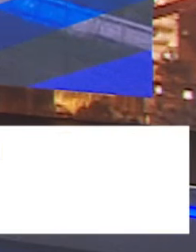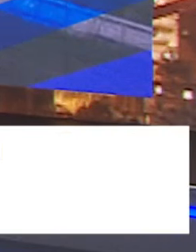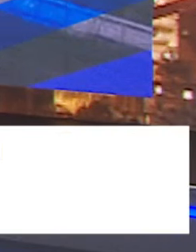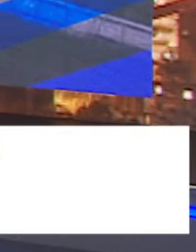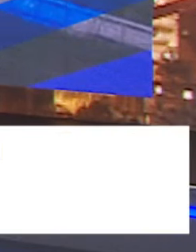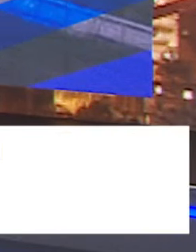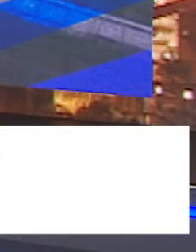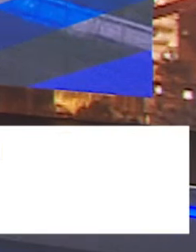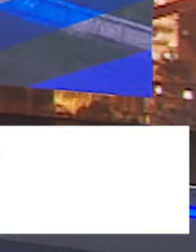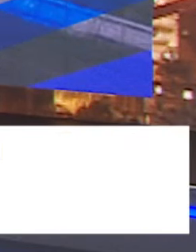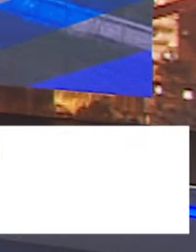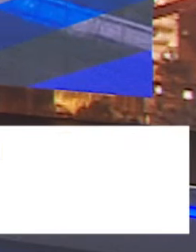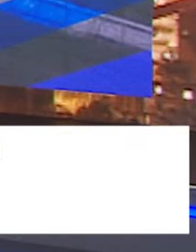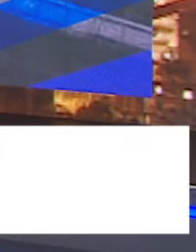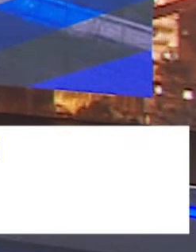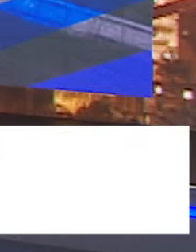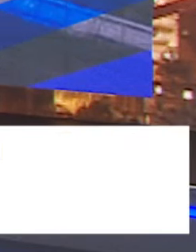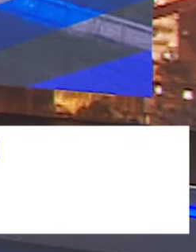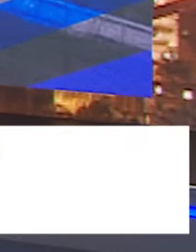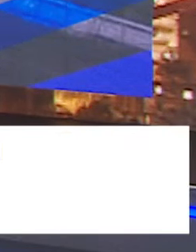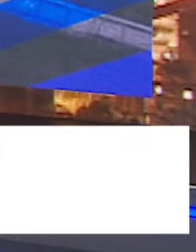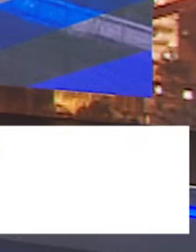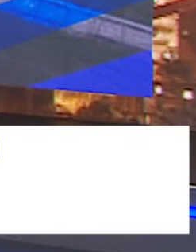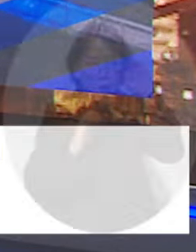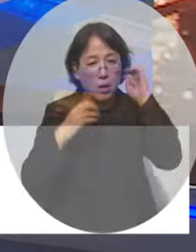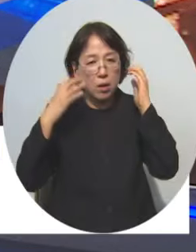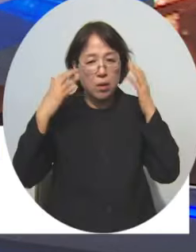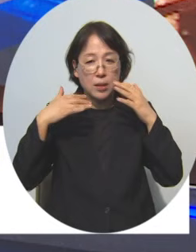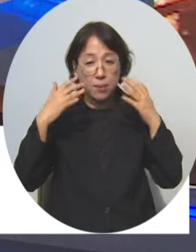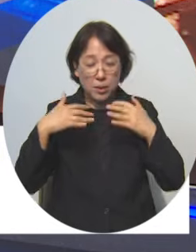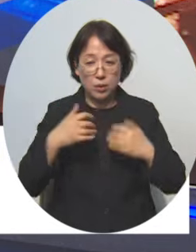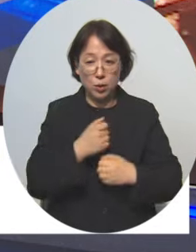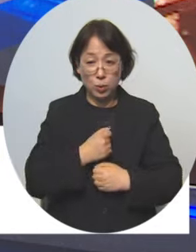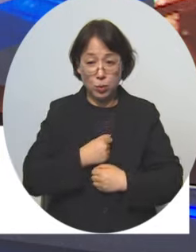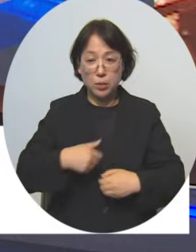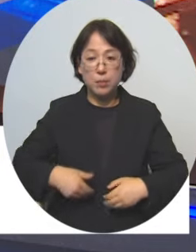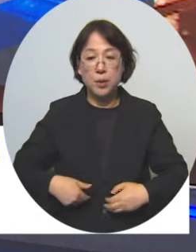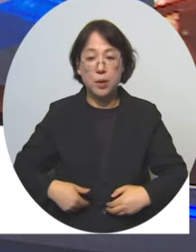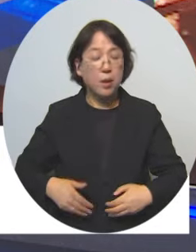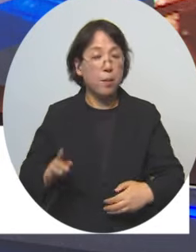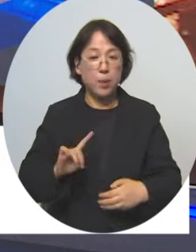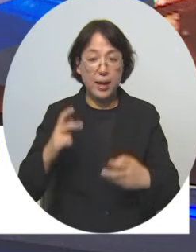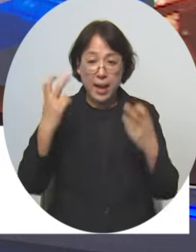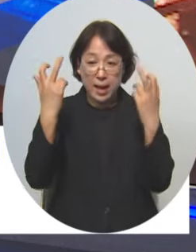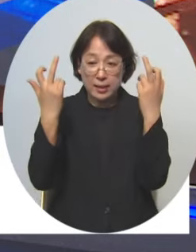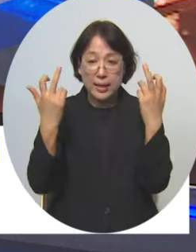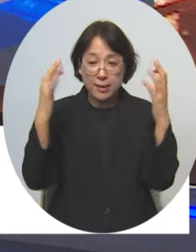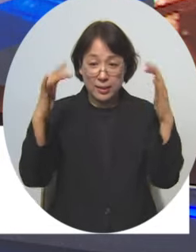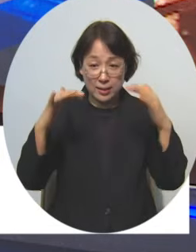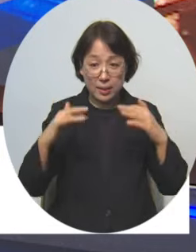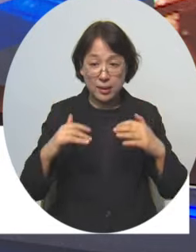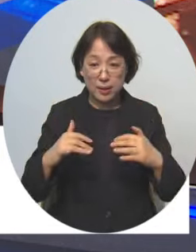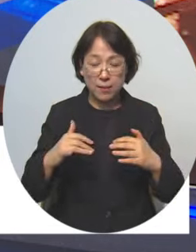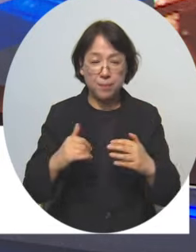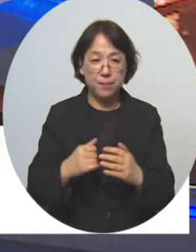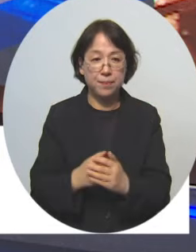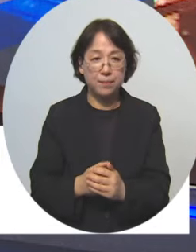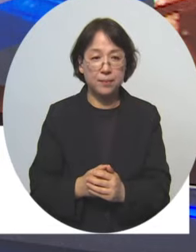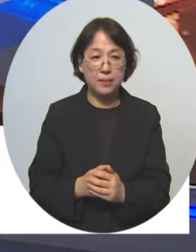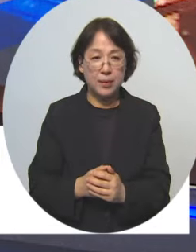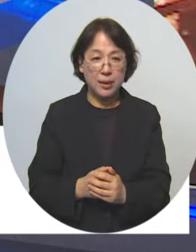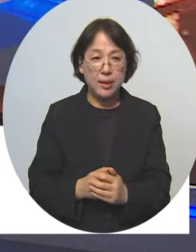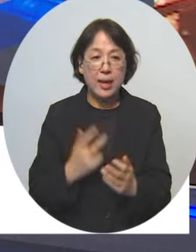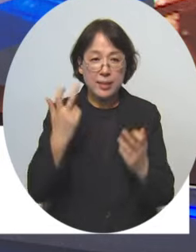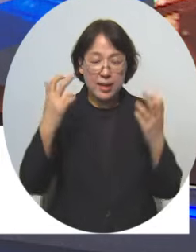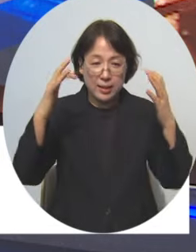다가오는 장마철에 각별히 조심해야 하는 재난 가운데 하나가 바로 산사태인데요. 최근 극한호우 등 이상기후로 산사태